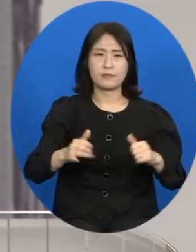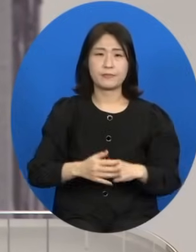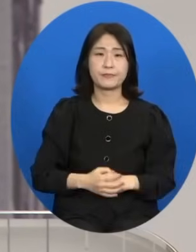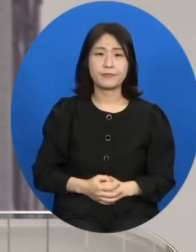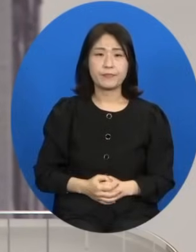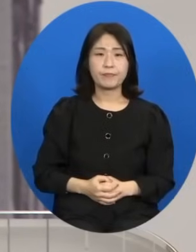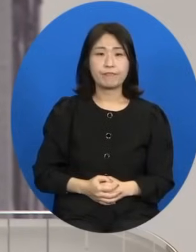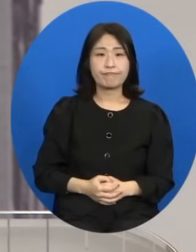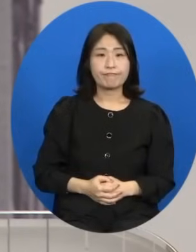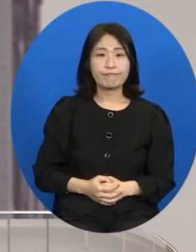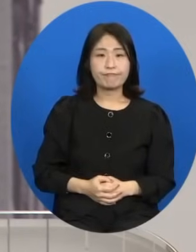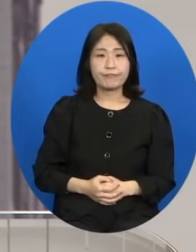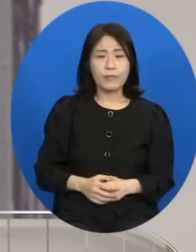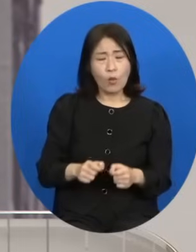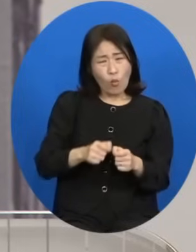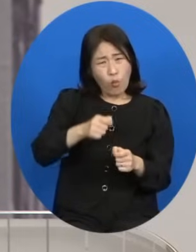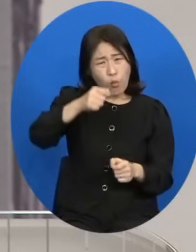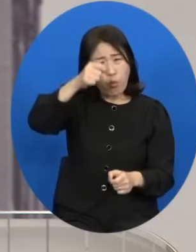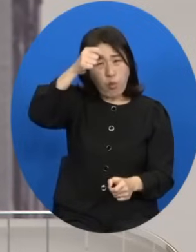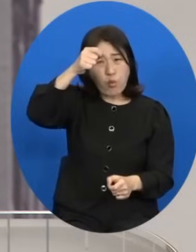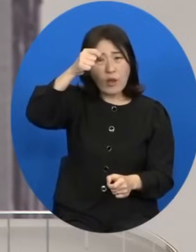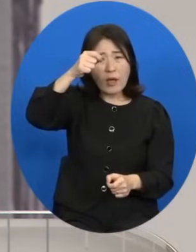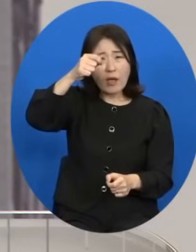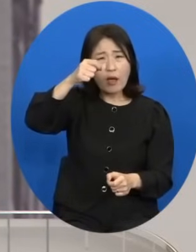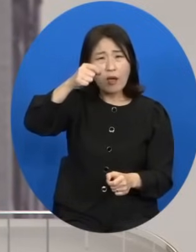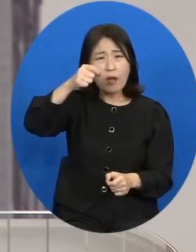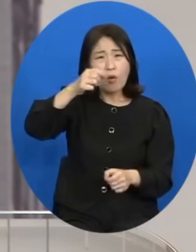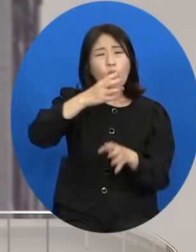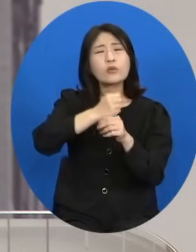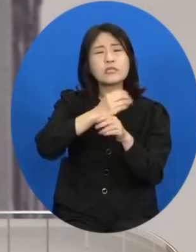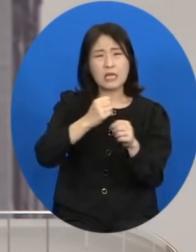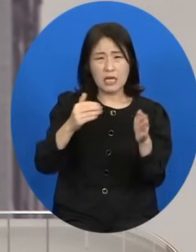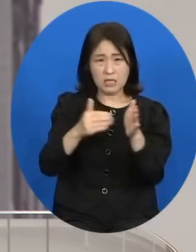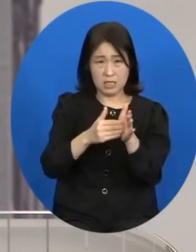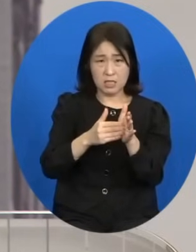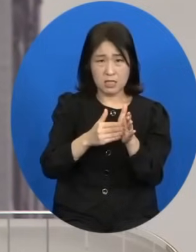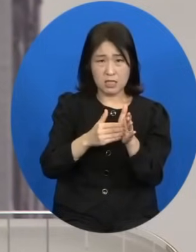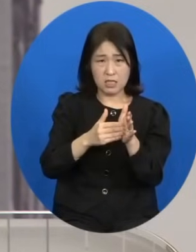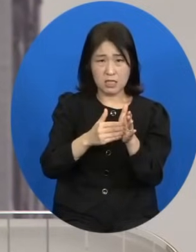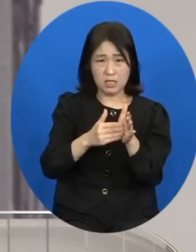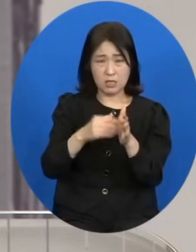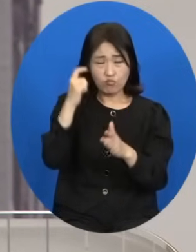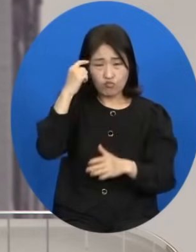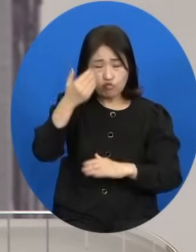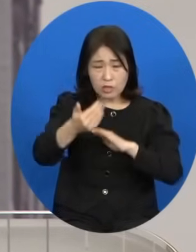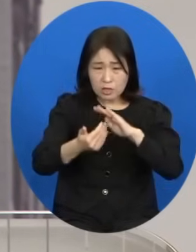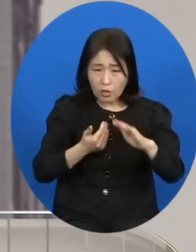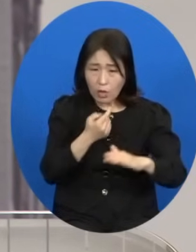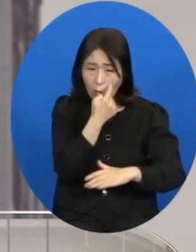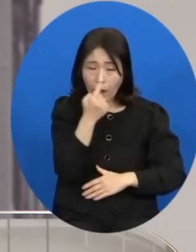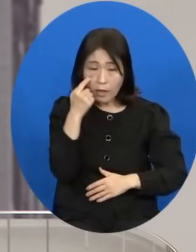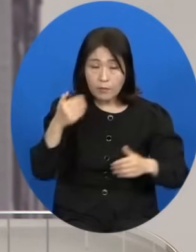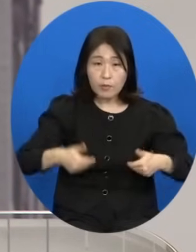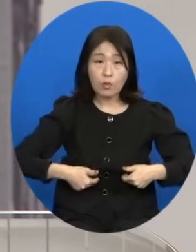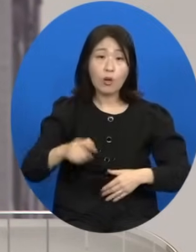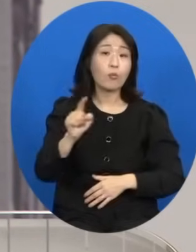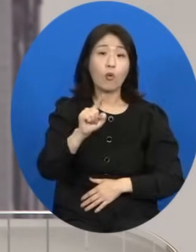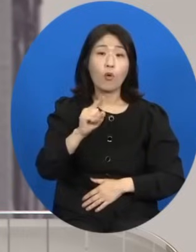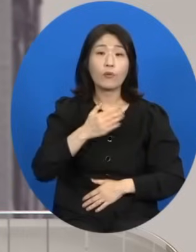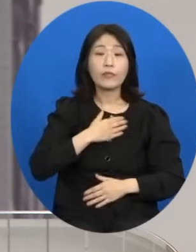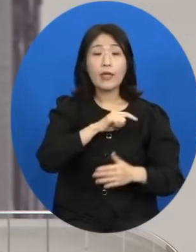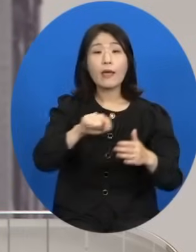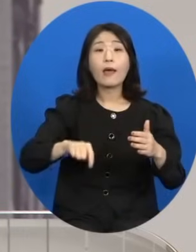것이 얼마나 오래 지속될 것인가를 우리가 묻기 이전에 먼저 점검해야 될 것은 과연 이런 것이 우리에게 있느냐는